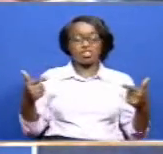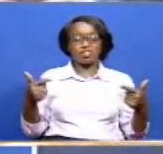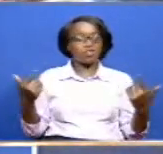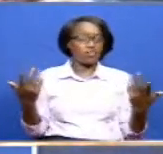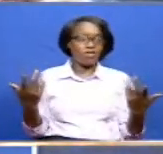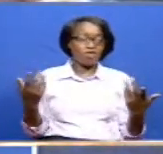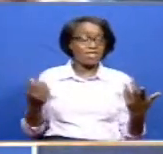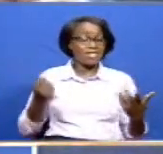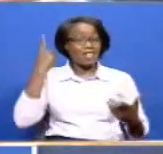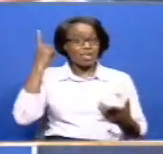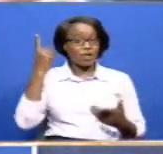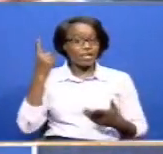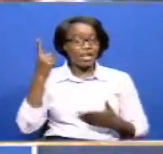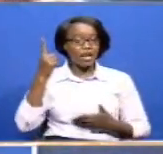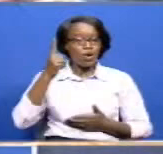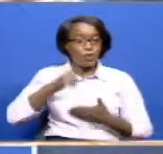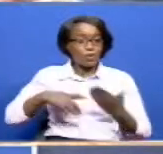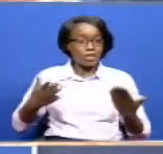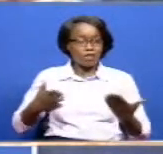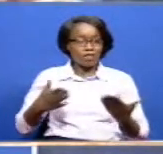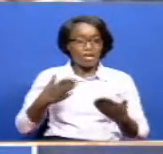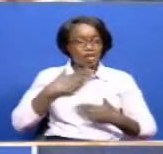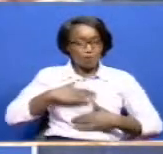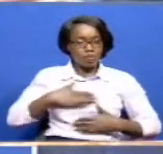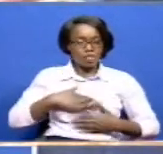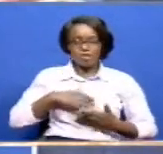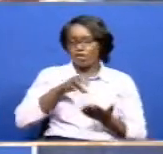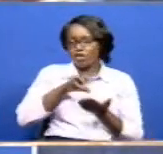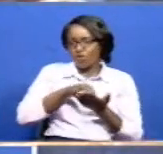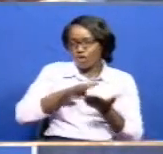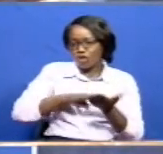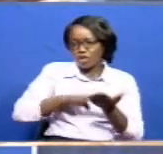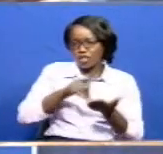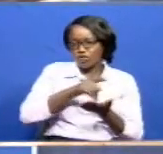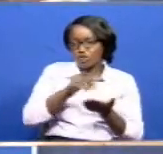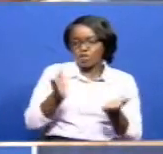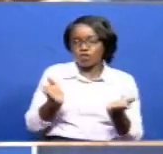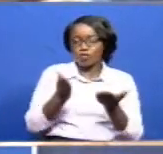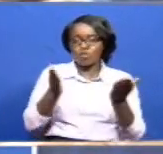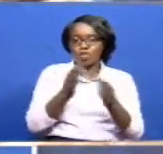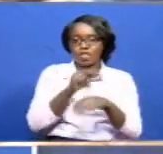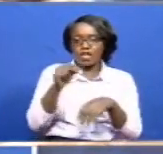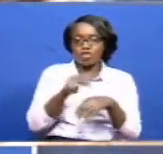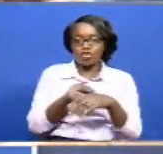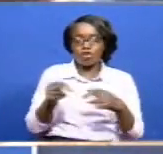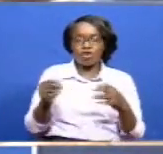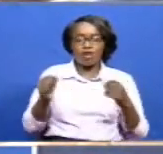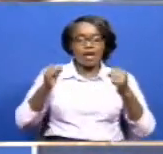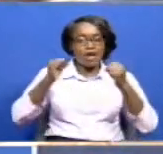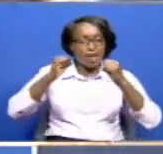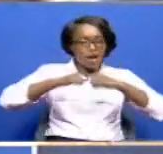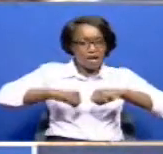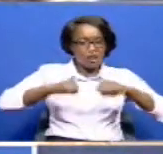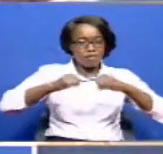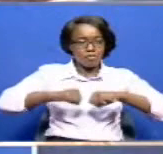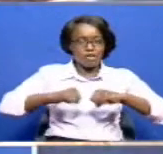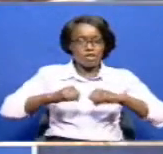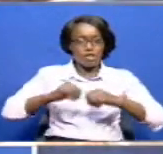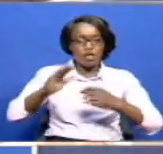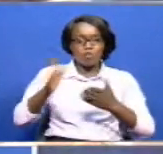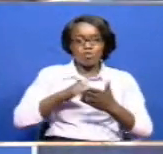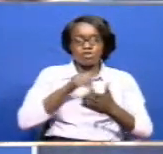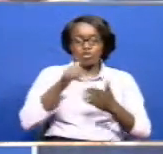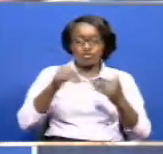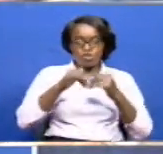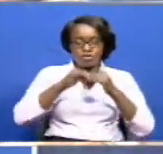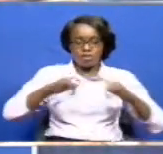whatever, please do your content to promote national cohesion. Muziki usiwe ni wa kutenganisha